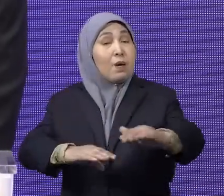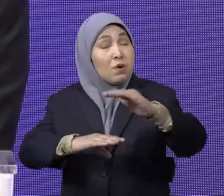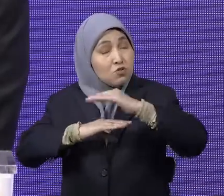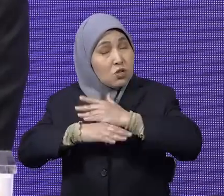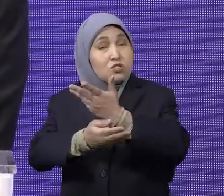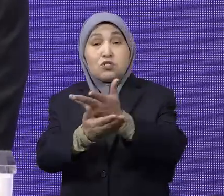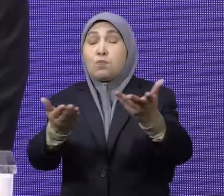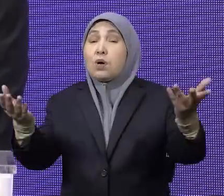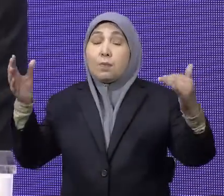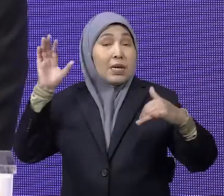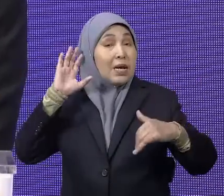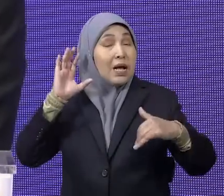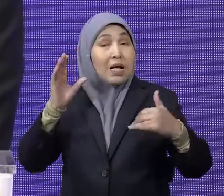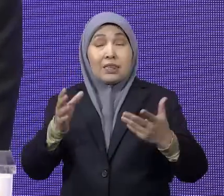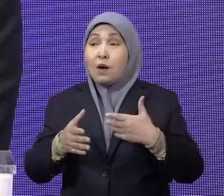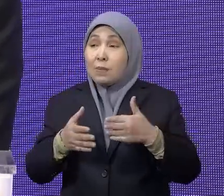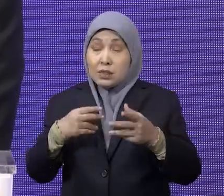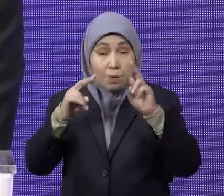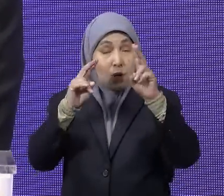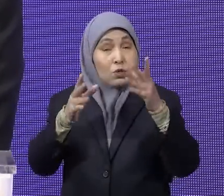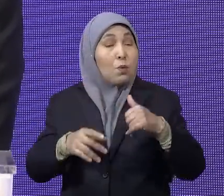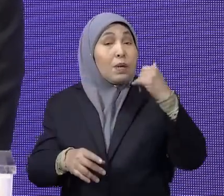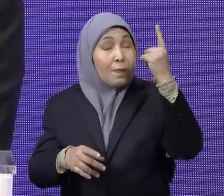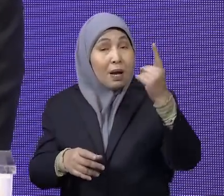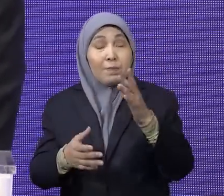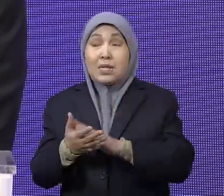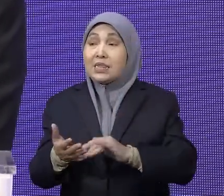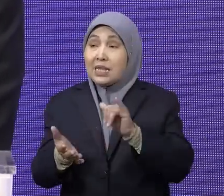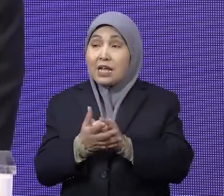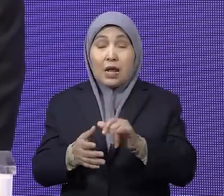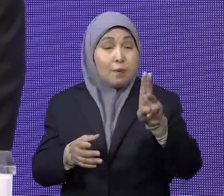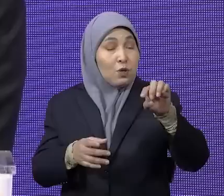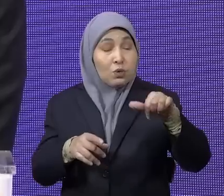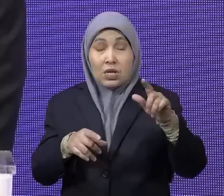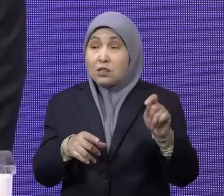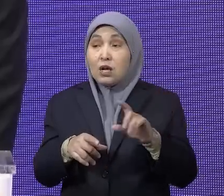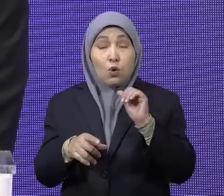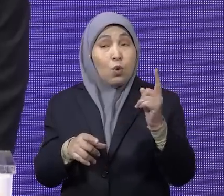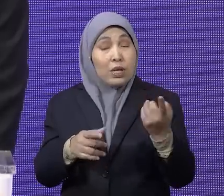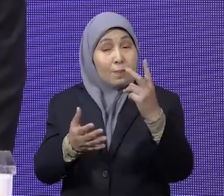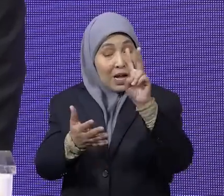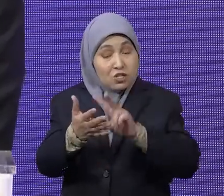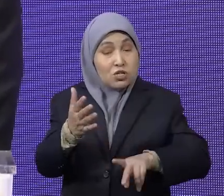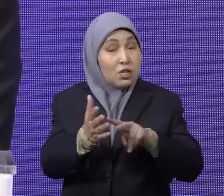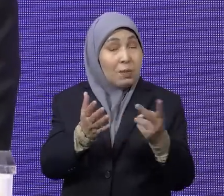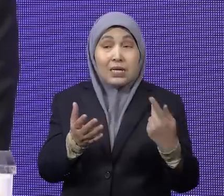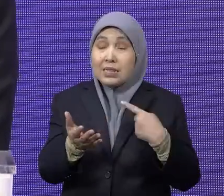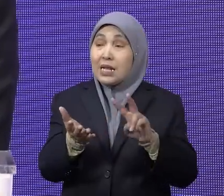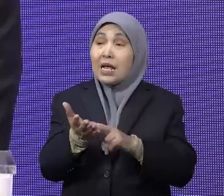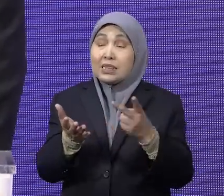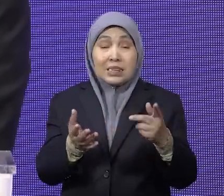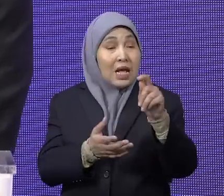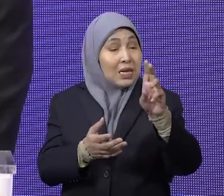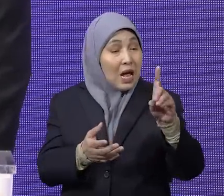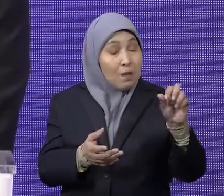hati semua para pendengar sekalian, para penonton sekalian, untuk memahami bahawasanya My Quran Time ni bukan takat kita baca terjemahan, ya, tapi kita nak tadabbur.